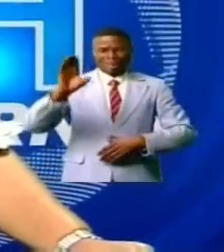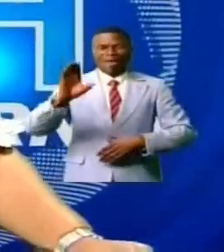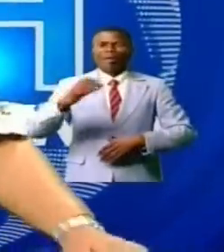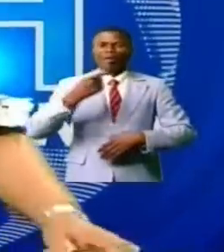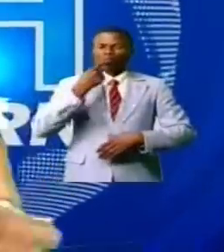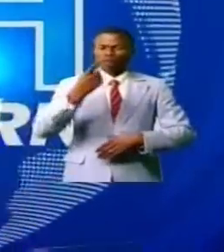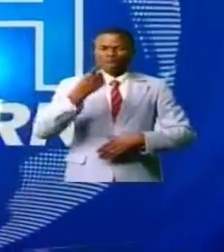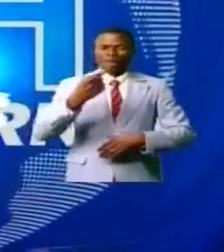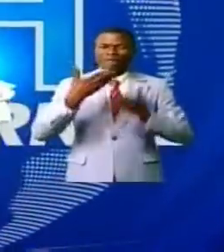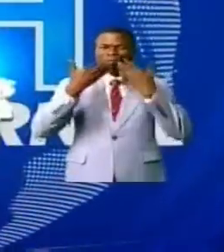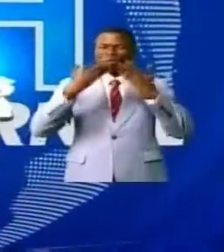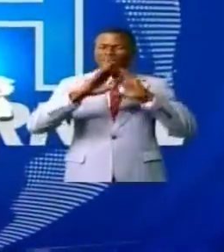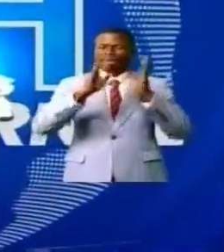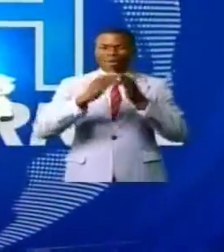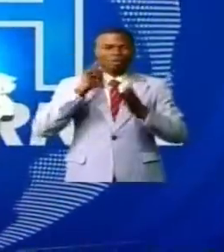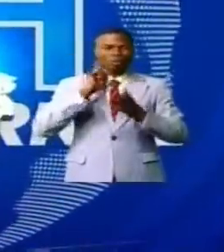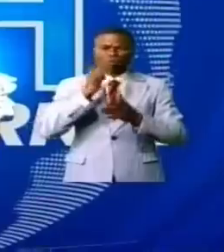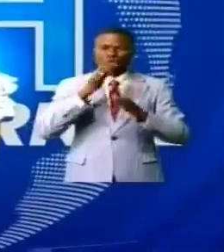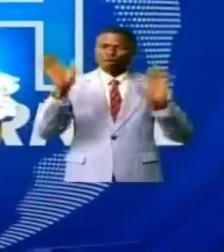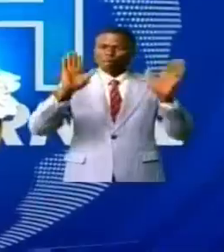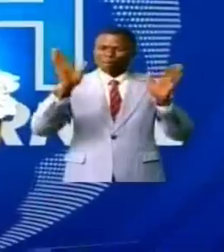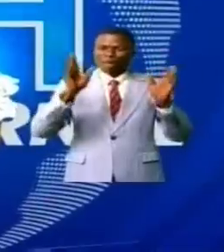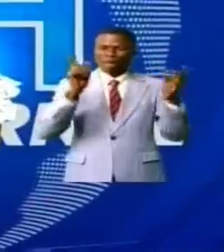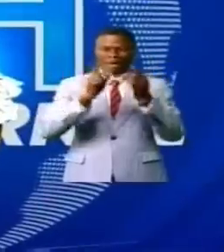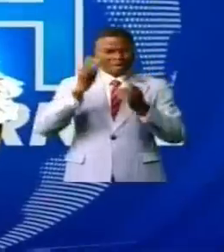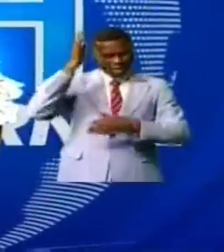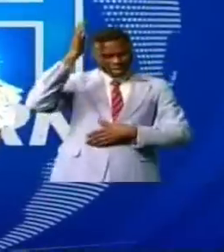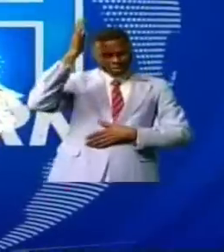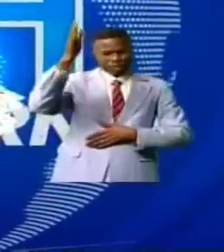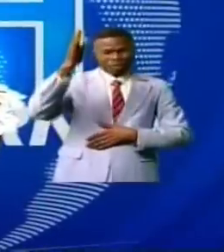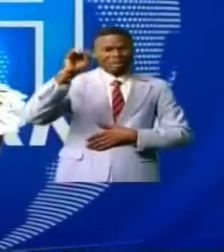23h. Serge Merlin Mata. Moi, je vous retrouve